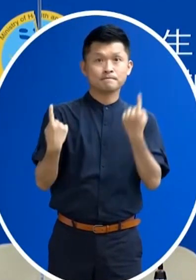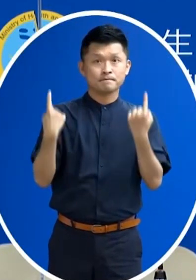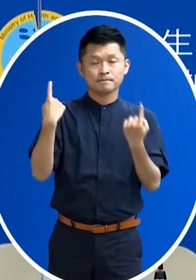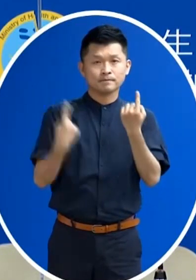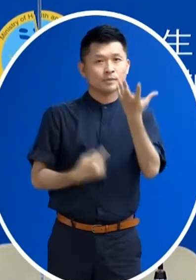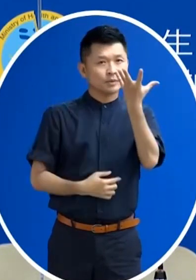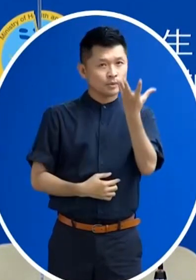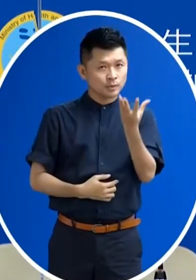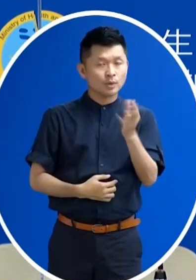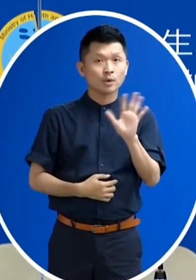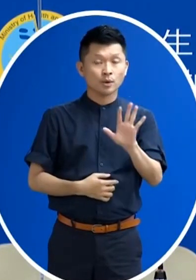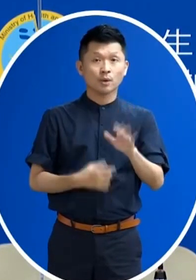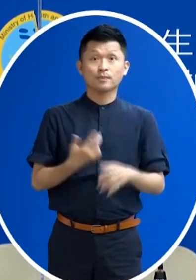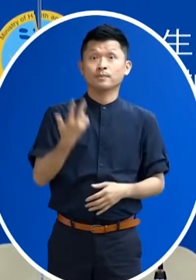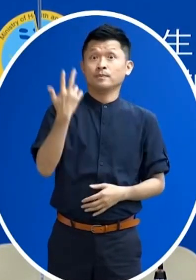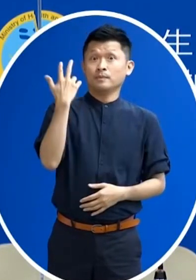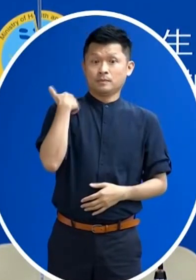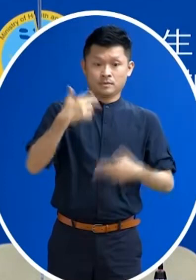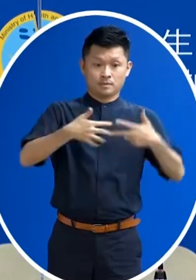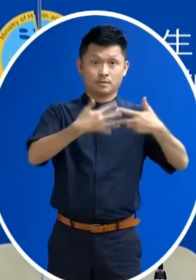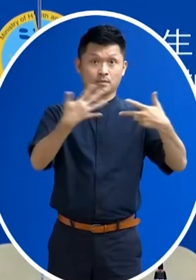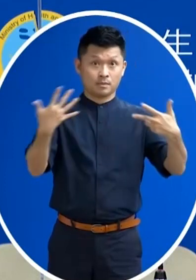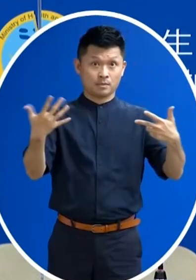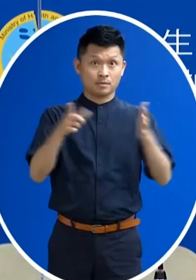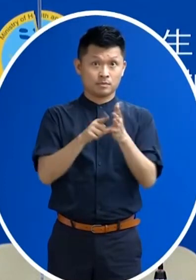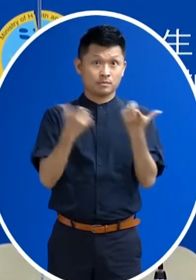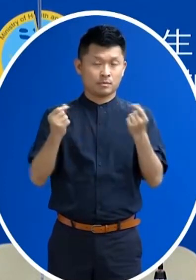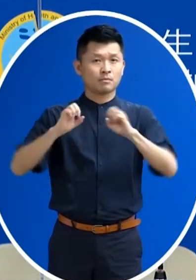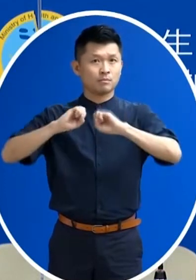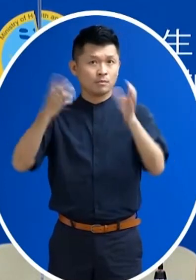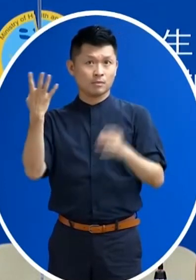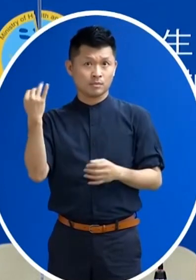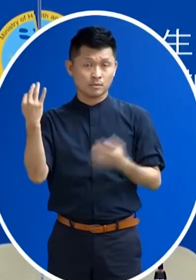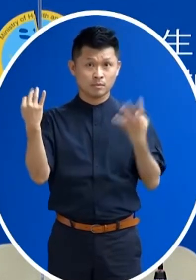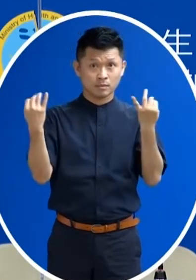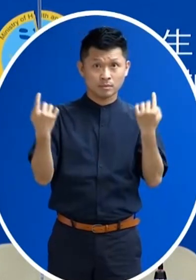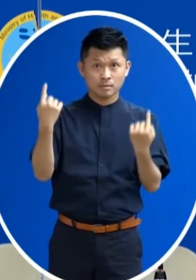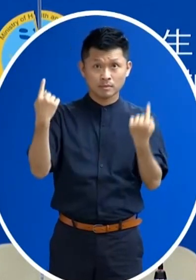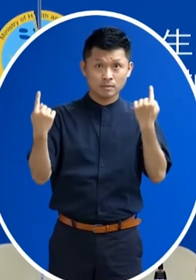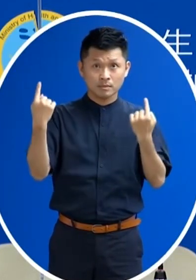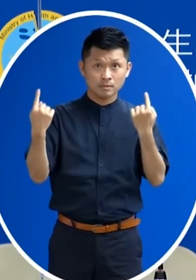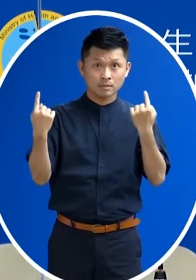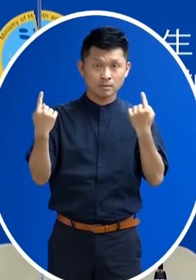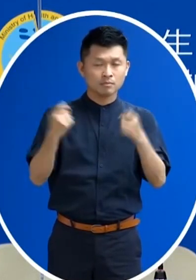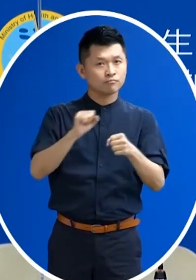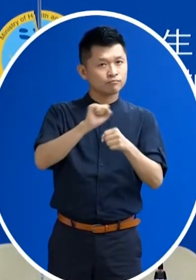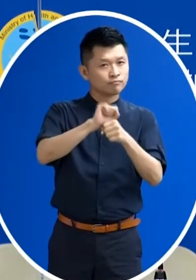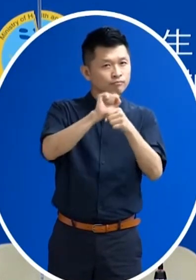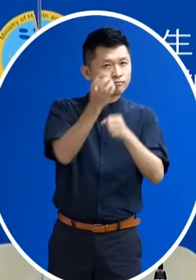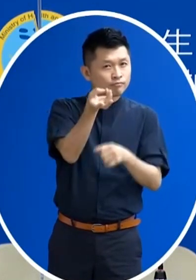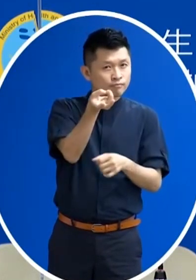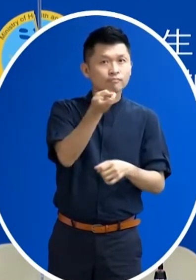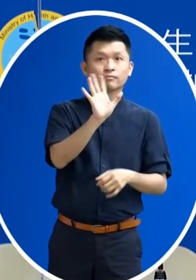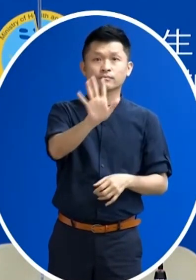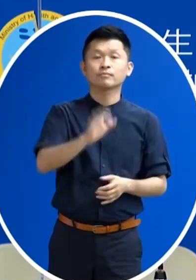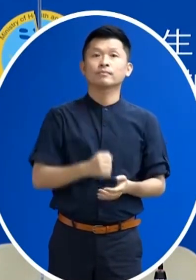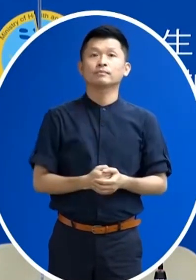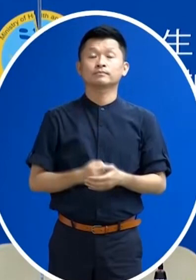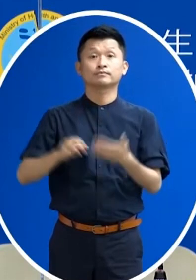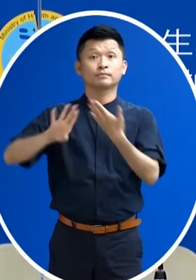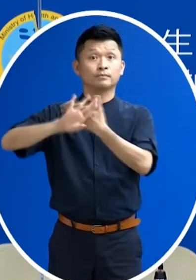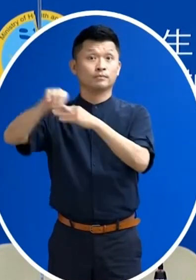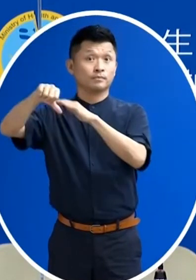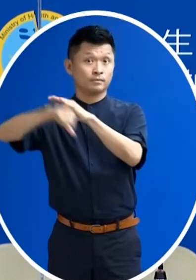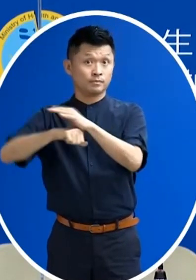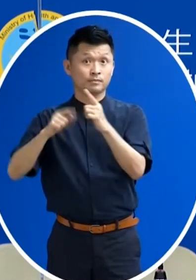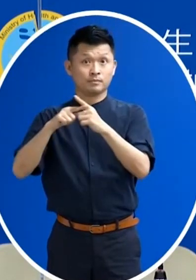少一点，但是比起上个礼拜五我们宣布的数目哈来的有一个小幅度的增加。好，那境外移入的